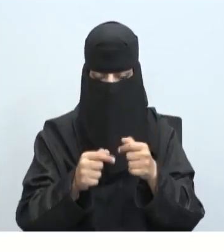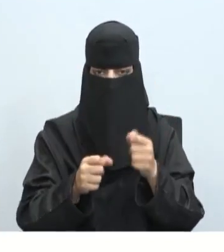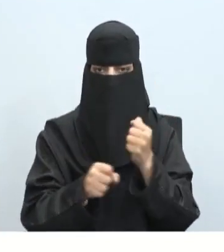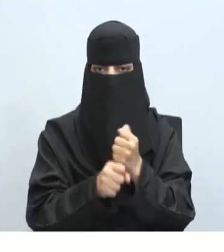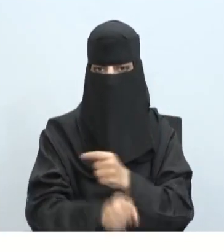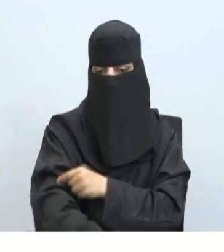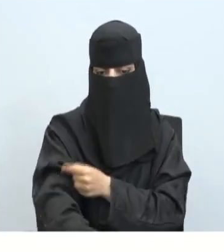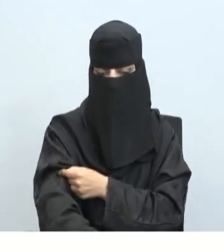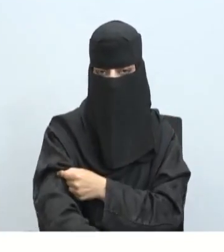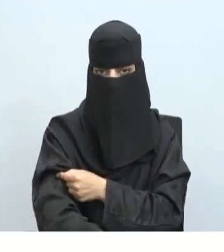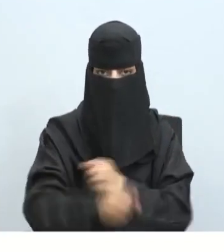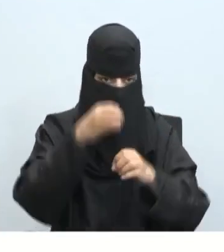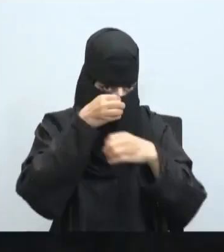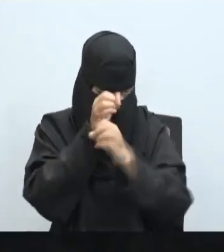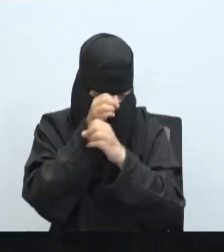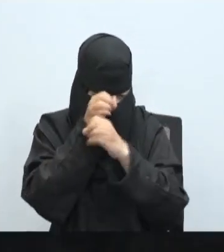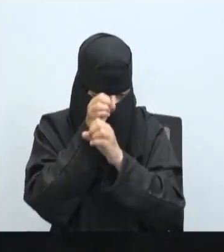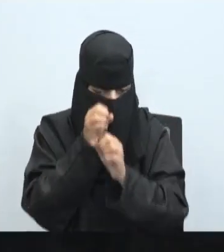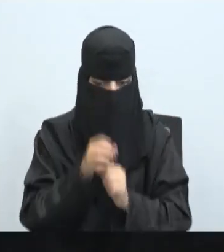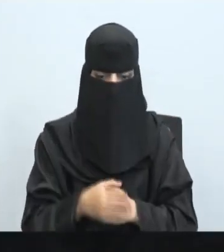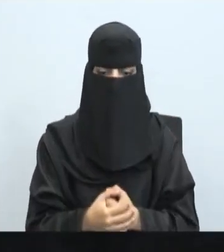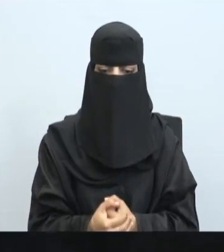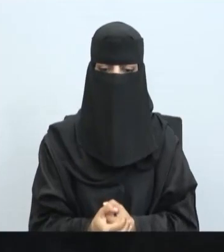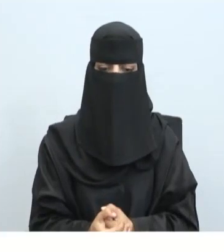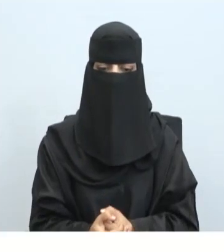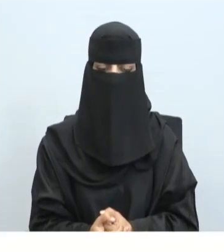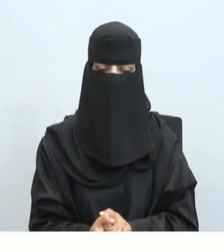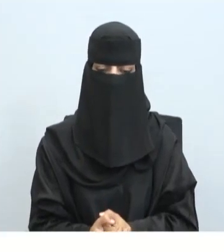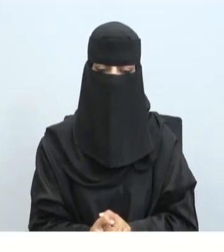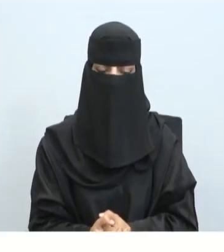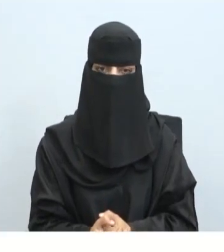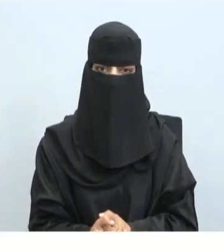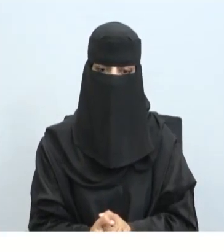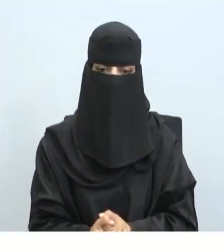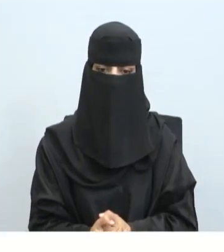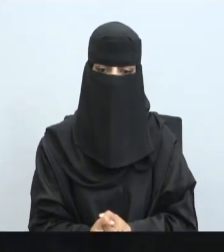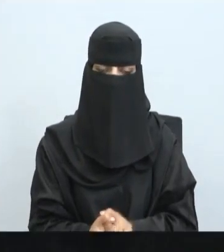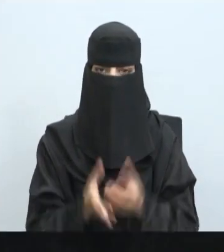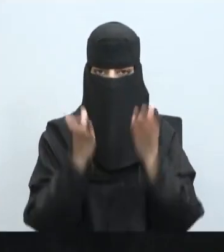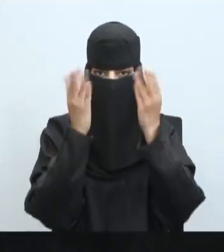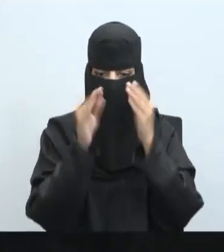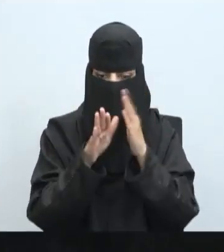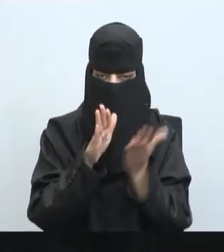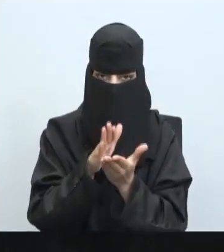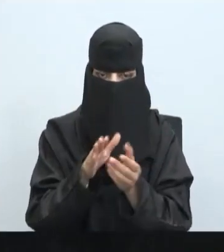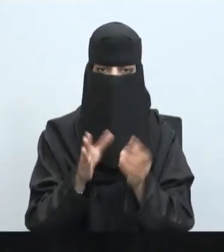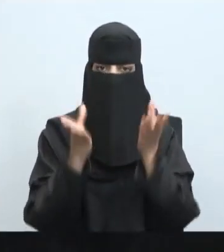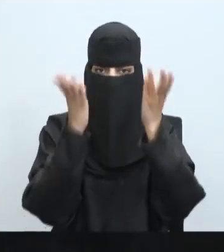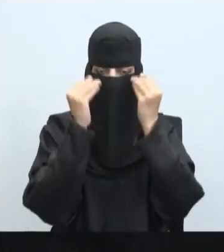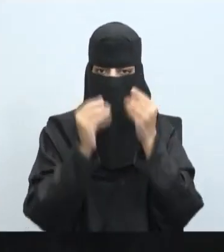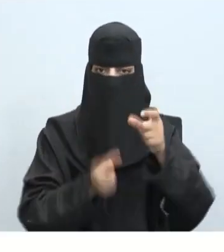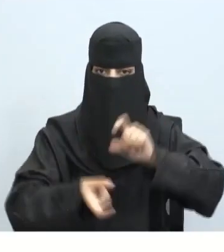بالتجربه المخبريه التجربه المخبريه هنا علم الفيزياء وعلم